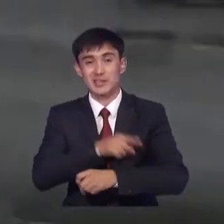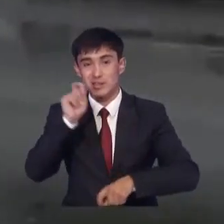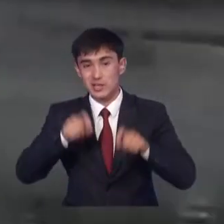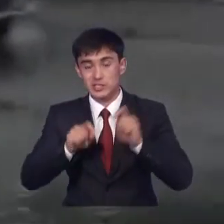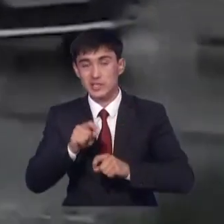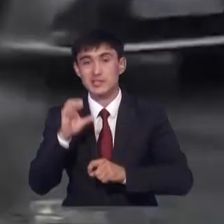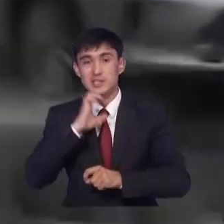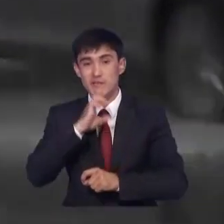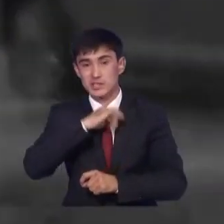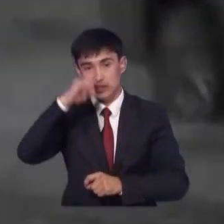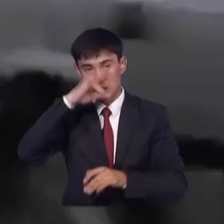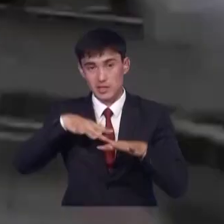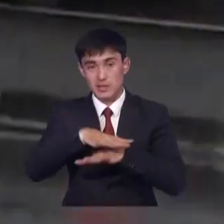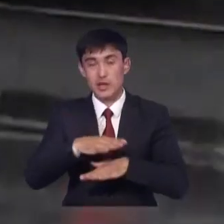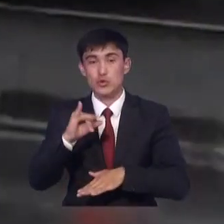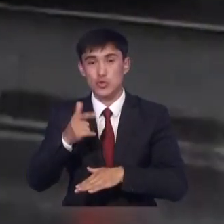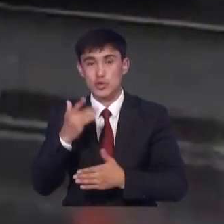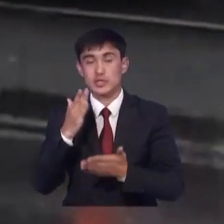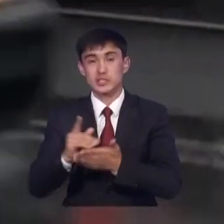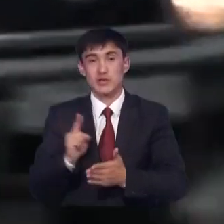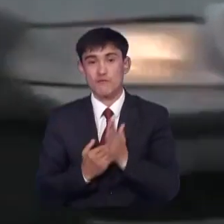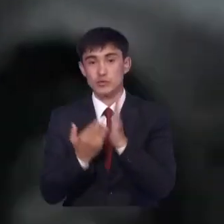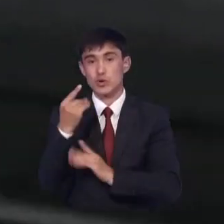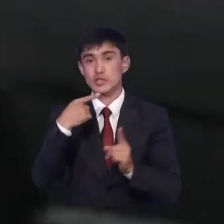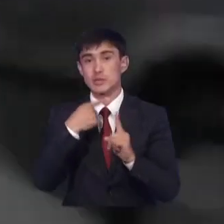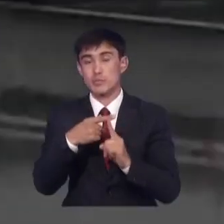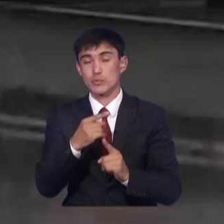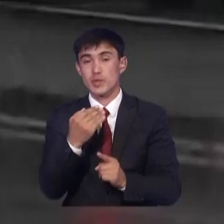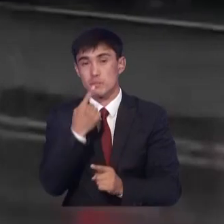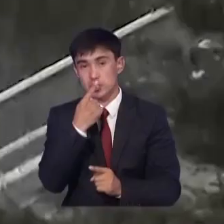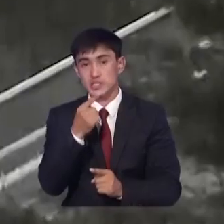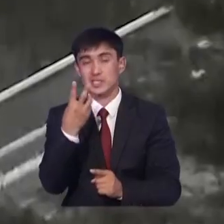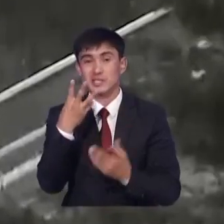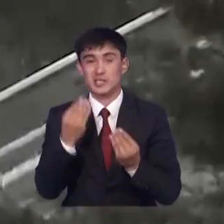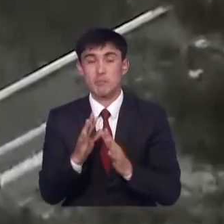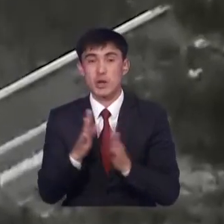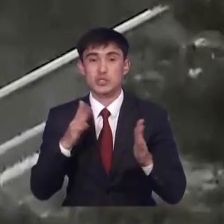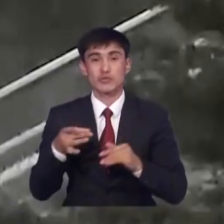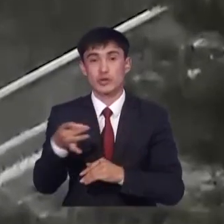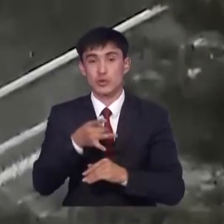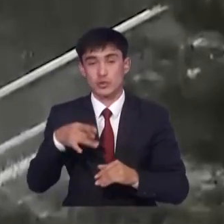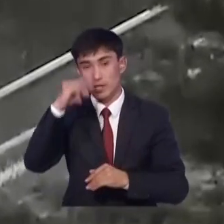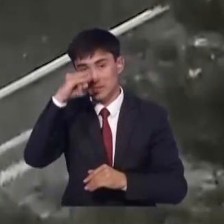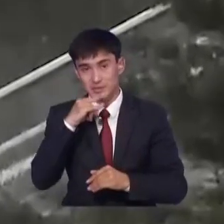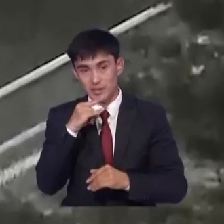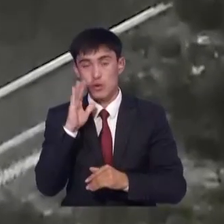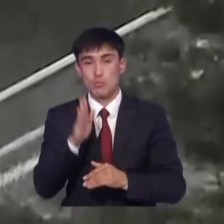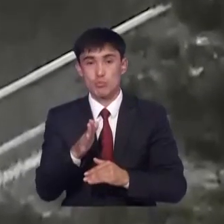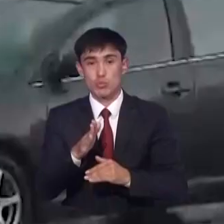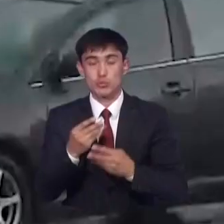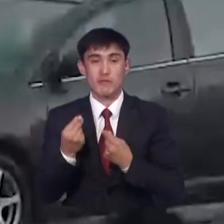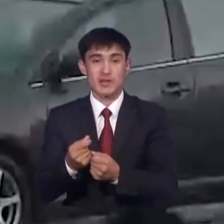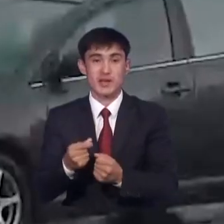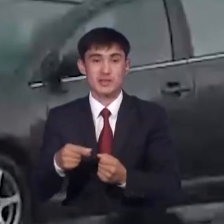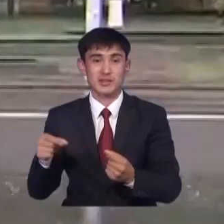на севере страны, в то время как на юге ожидается высокая температура. В ближайшие три дня большинство регионов Казахстана будут под